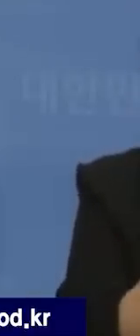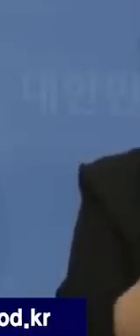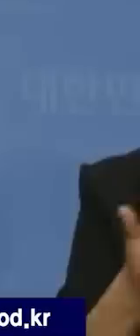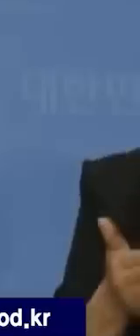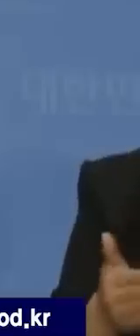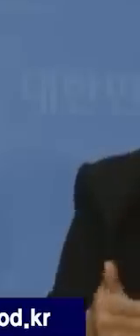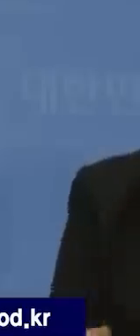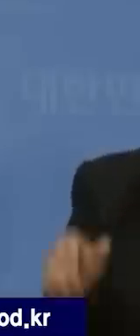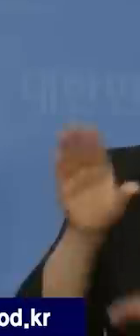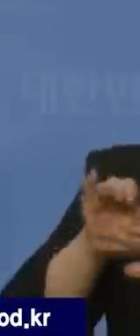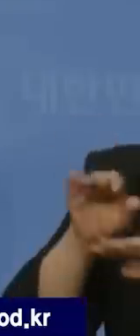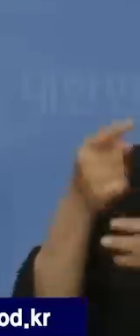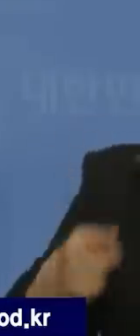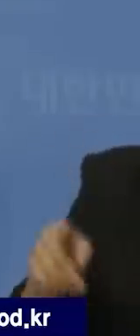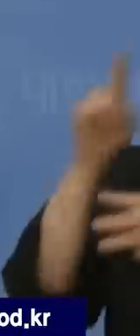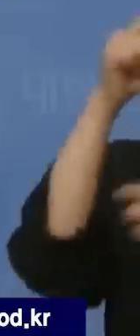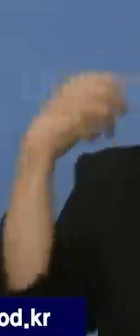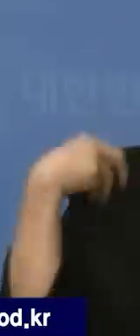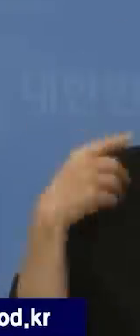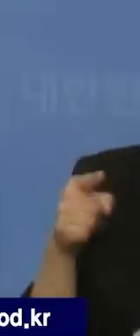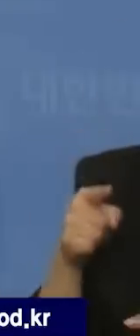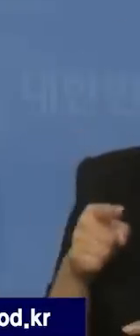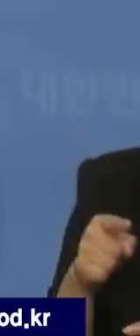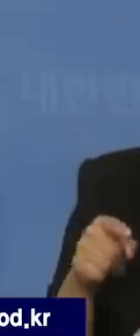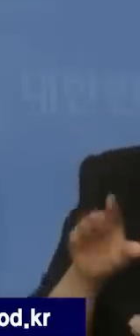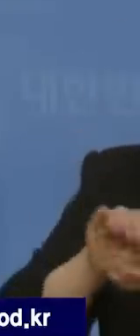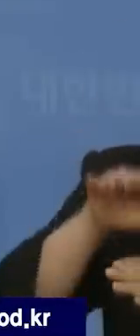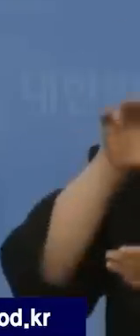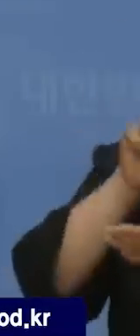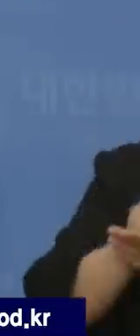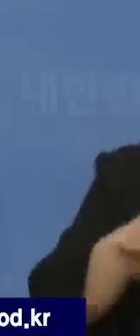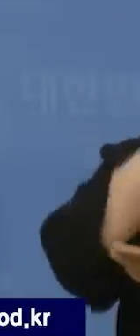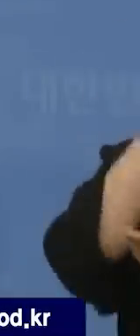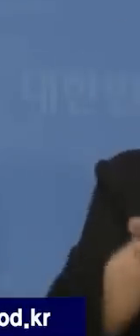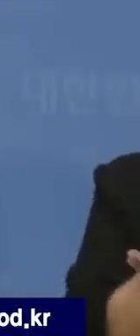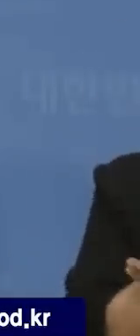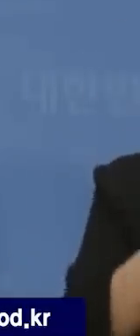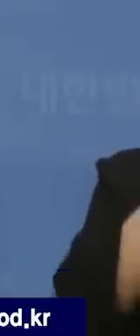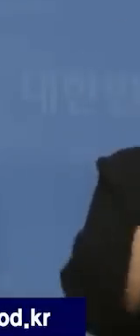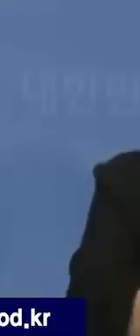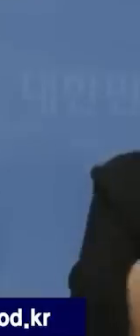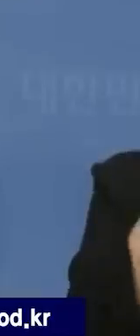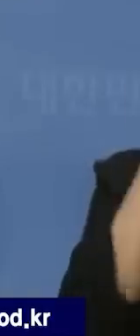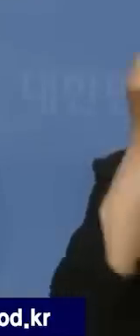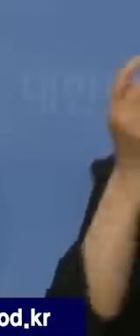정부의 방송 장악에 가장 적합하다고 판단했습니까?